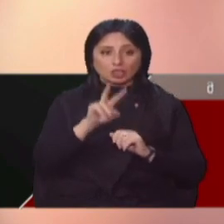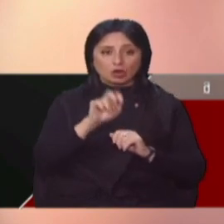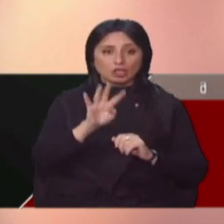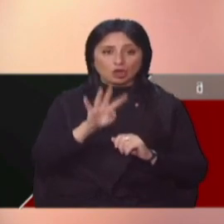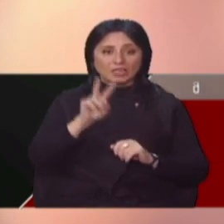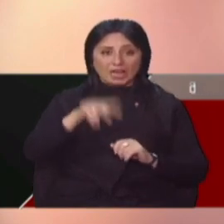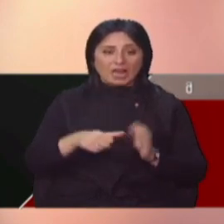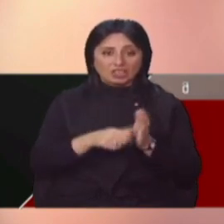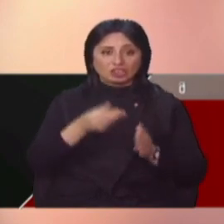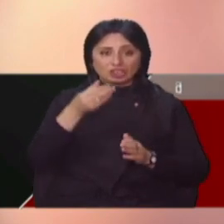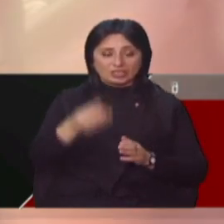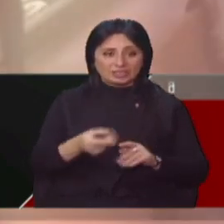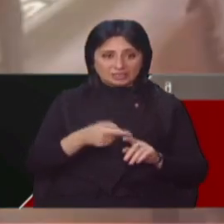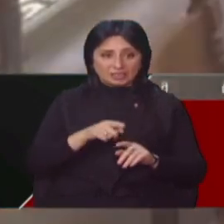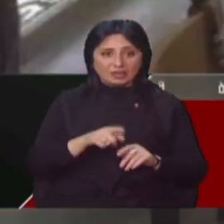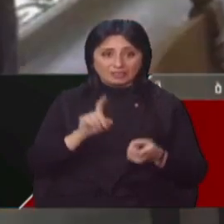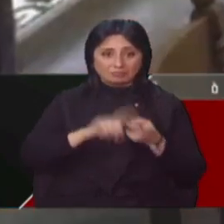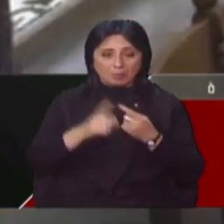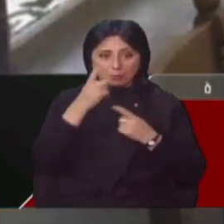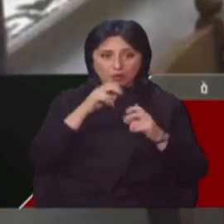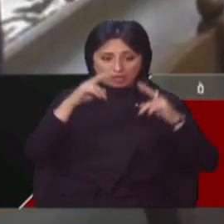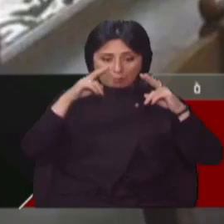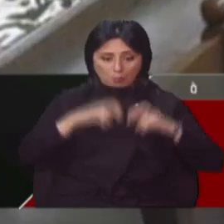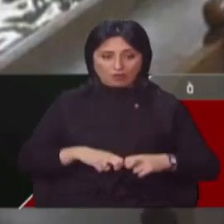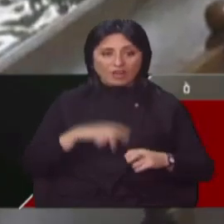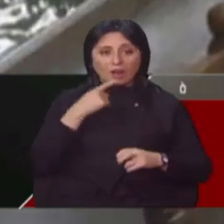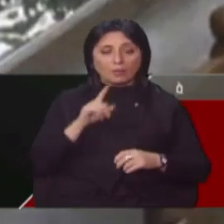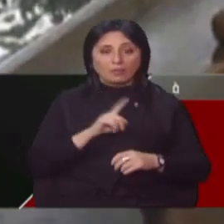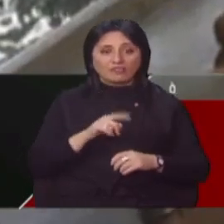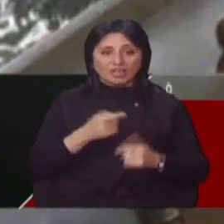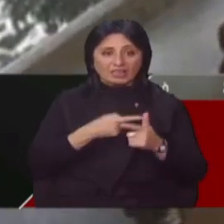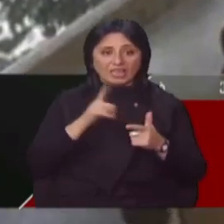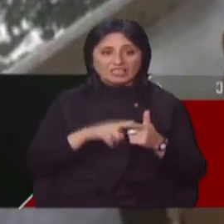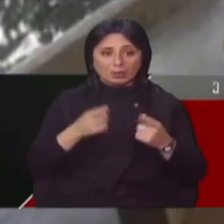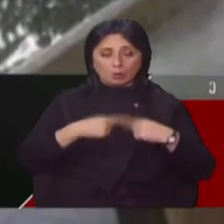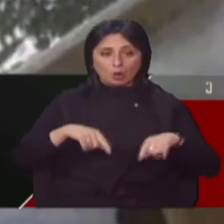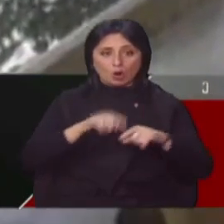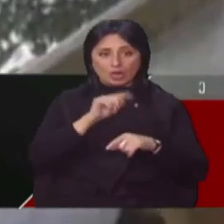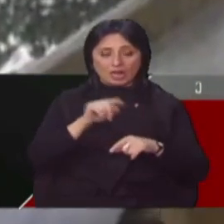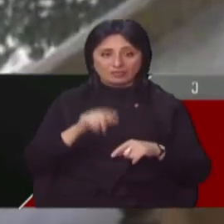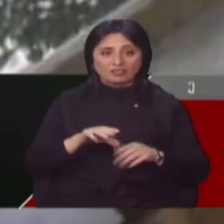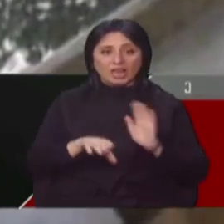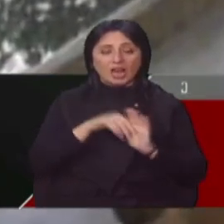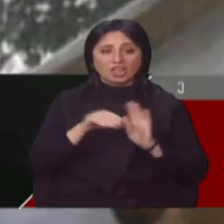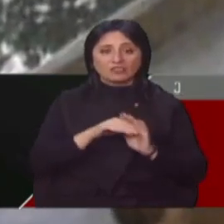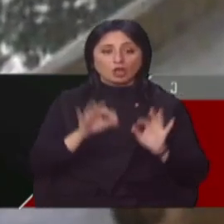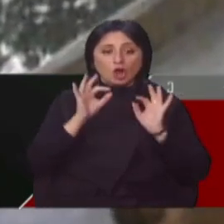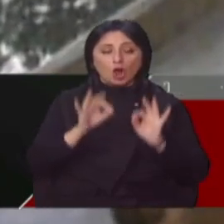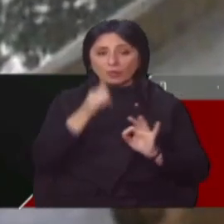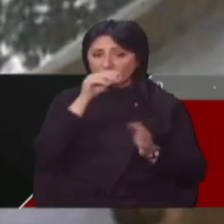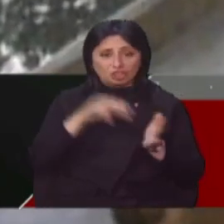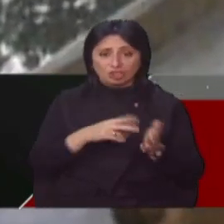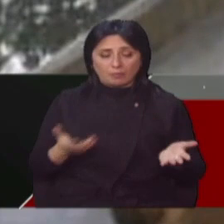11204 ლარი შესწირა. ამ მონაცემებზე დაყრდნობით მოკვლევის ავტორები ამბობენ, რომ დასახელებული ორგანიზაციები არჩევნებს ობიექტურად